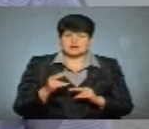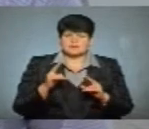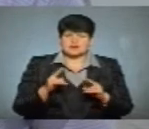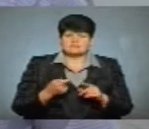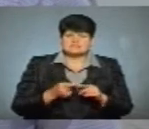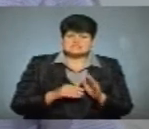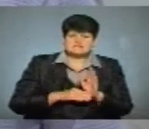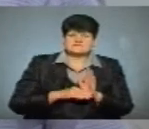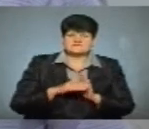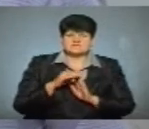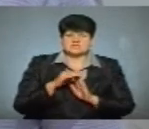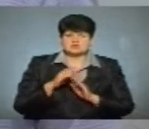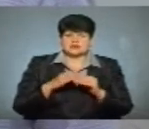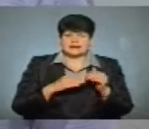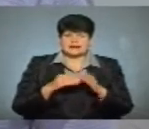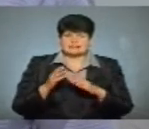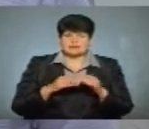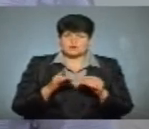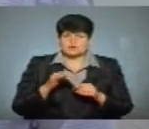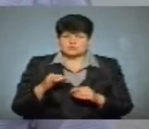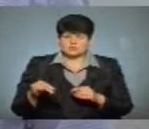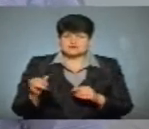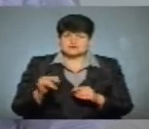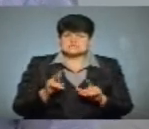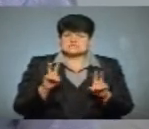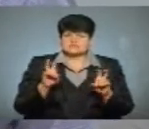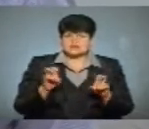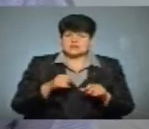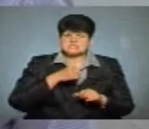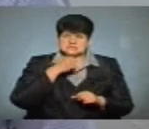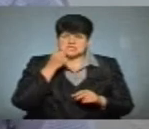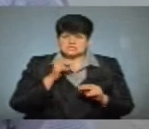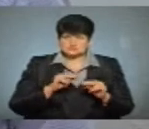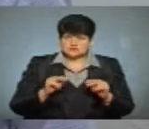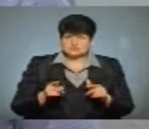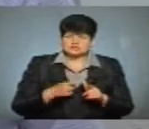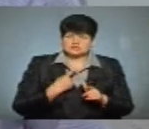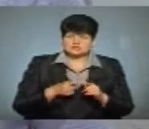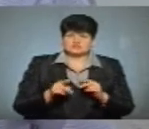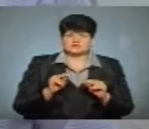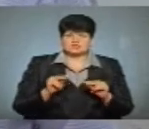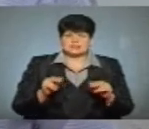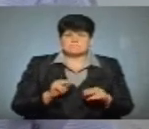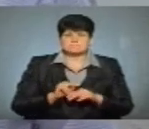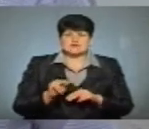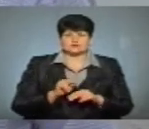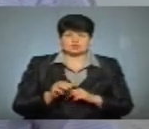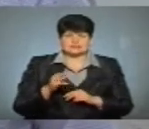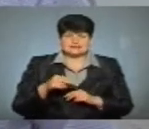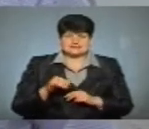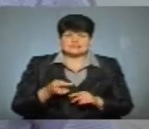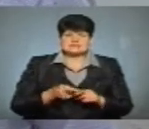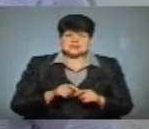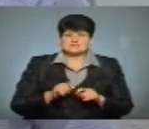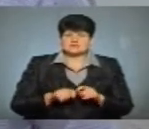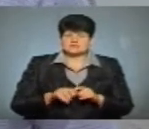з вищою кваліфікаційною категорією, а також із званнями старший вчитель чи вчитель-методист. Ця перевірка